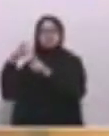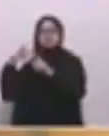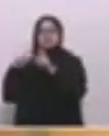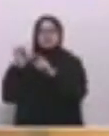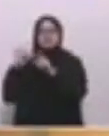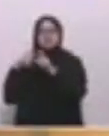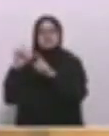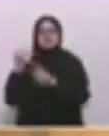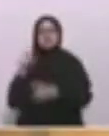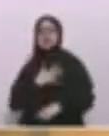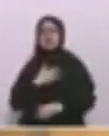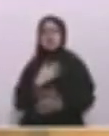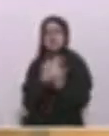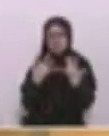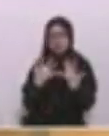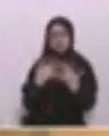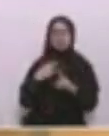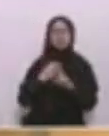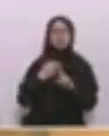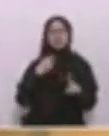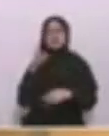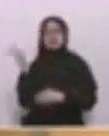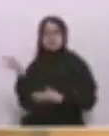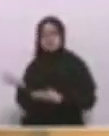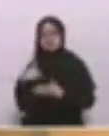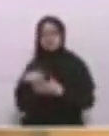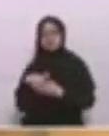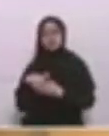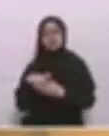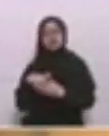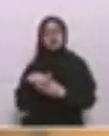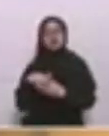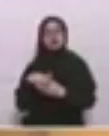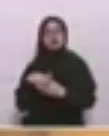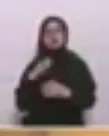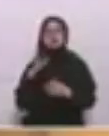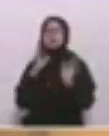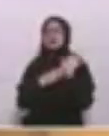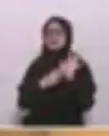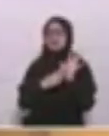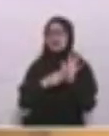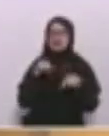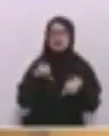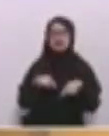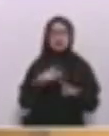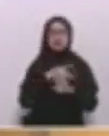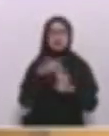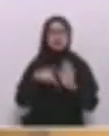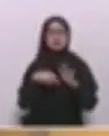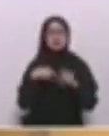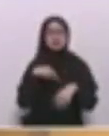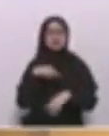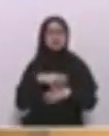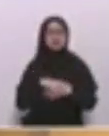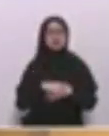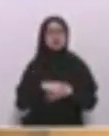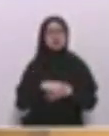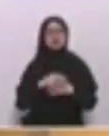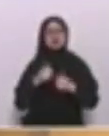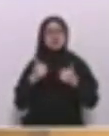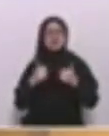masyarakat memang berasal dari wilayah sana tapi yang jadi persoalan hari ini adalah program ini apakah kemudian itu bisa